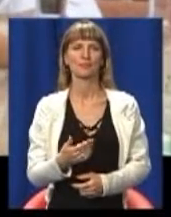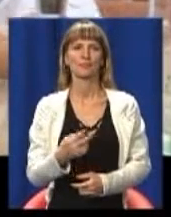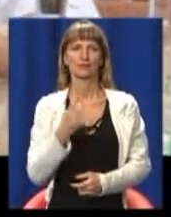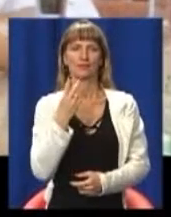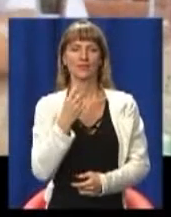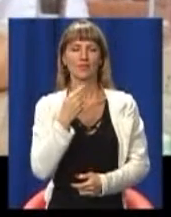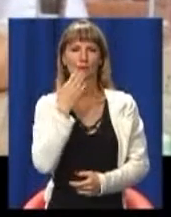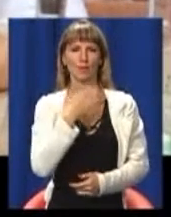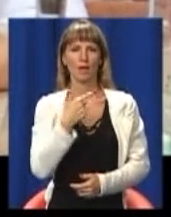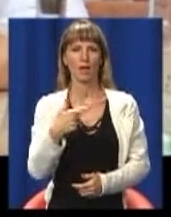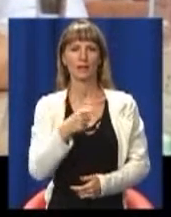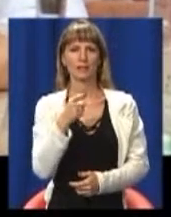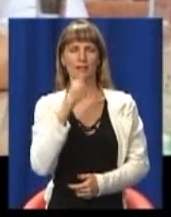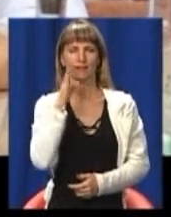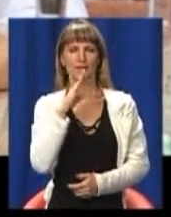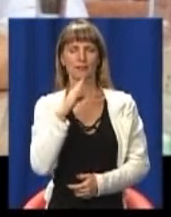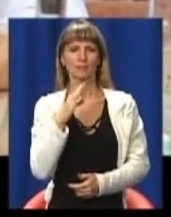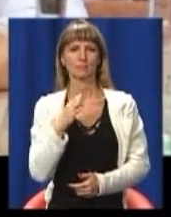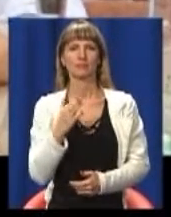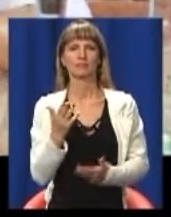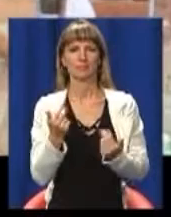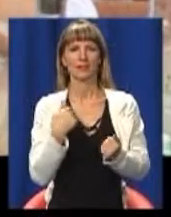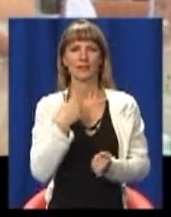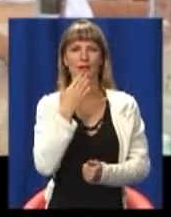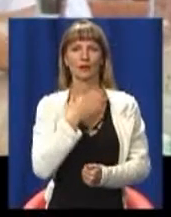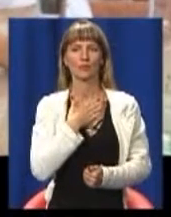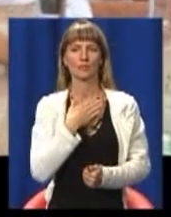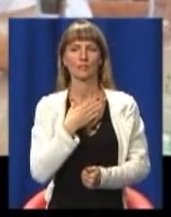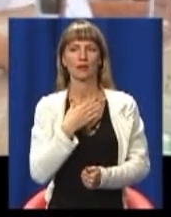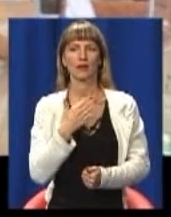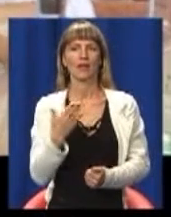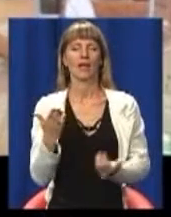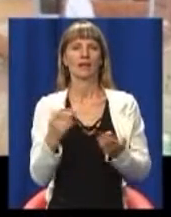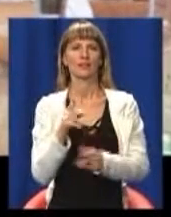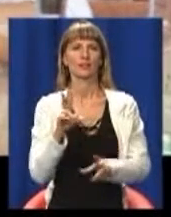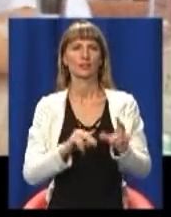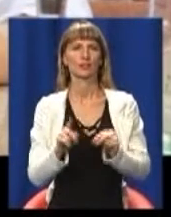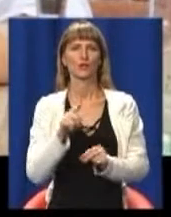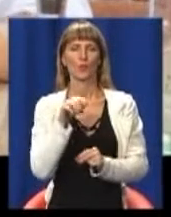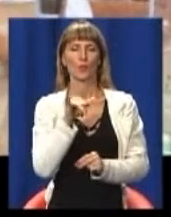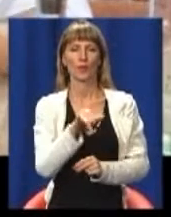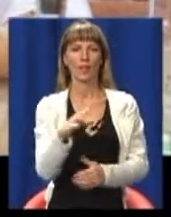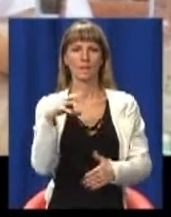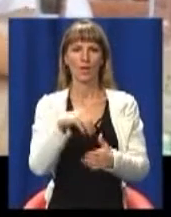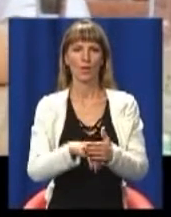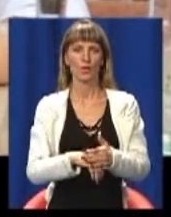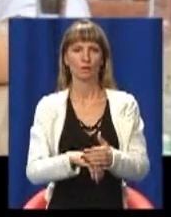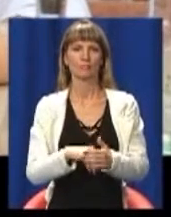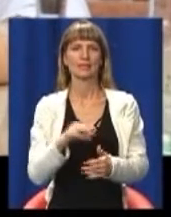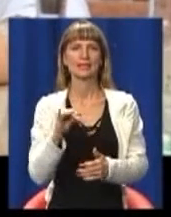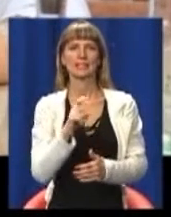любите газовану воду? Ну так, полюбляю. А як ви вважаєте, що в неї входить? І з чого